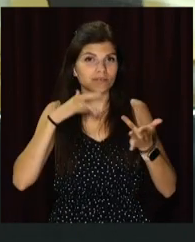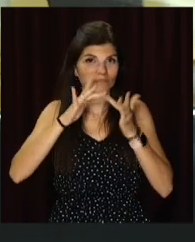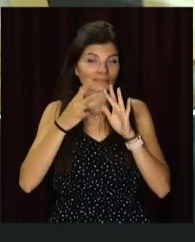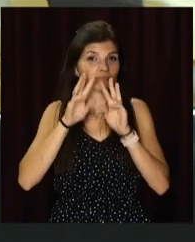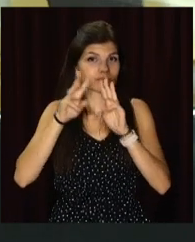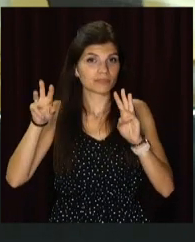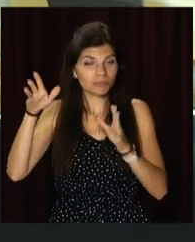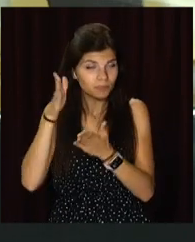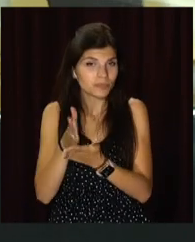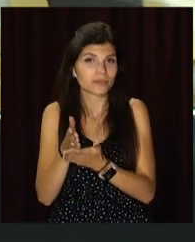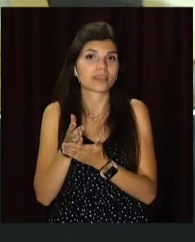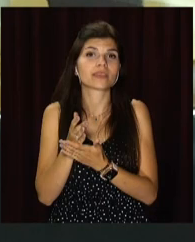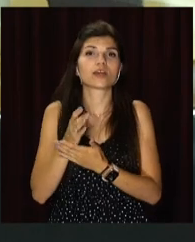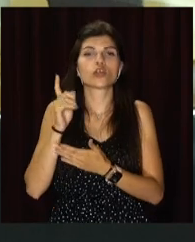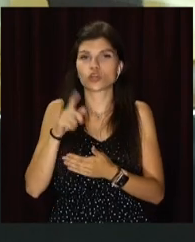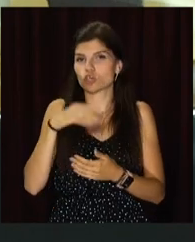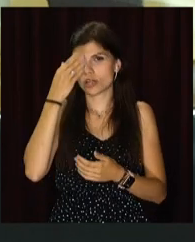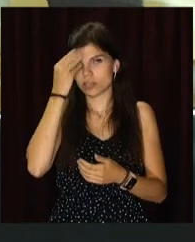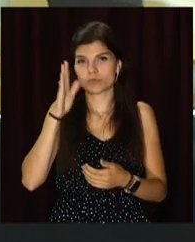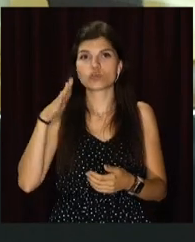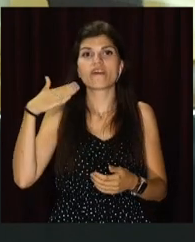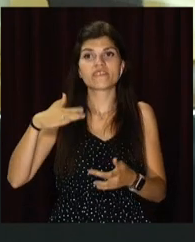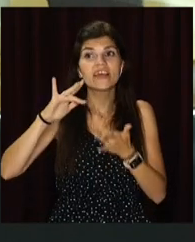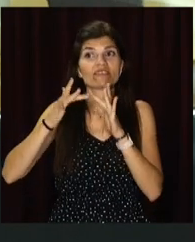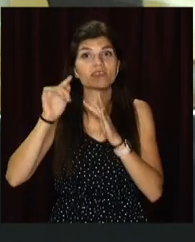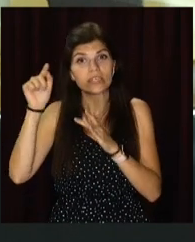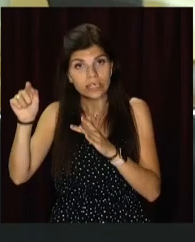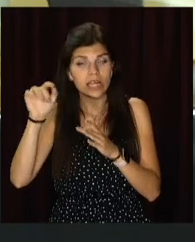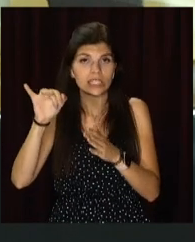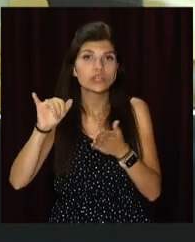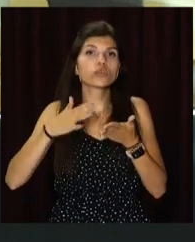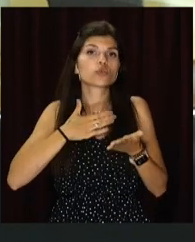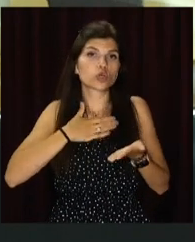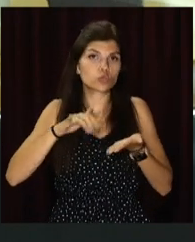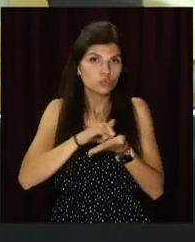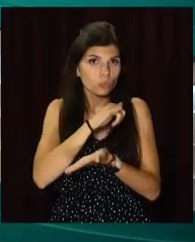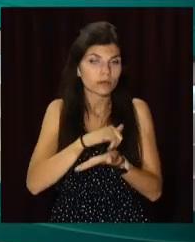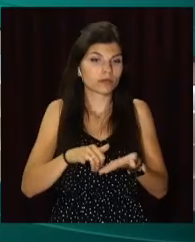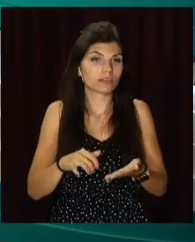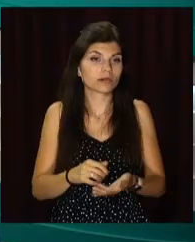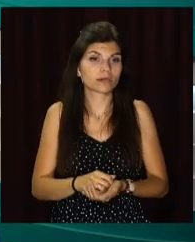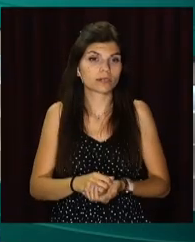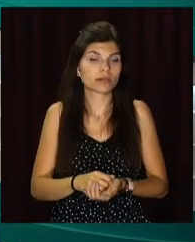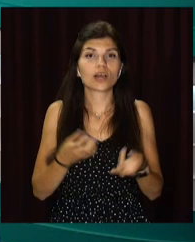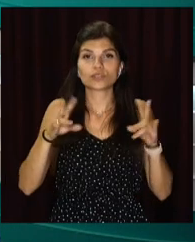сайті opentv.media. Не забувайте про сюжети в соціальних мережах та на нашому YouTube-каналі.